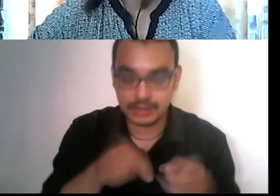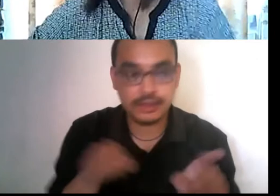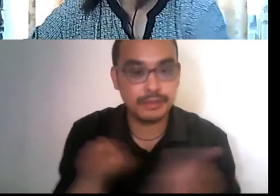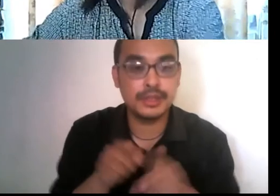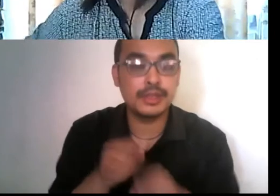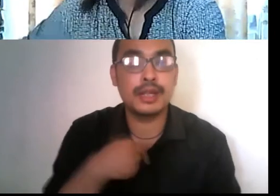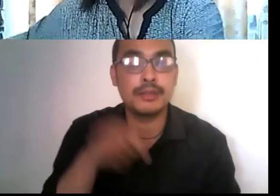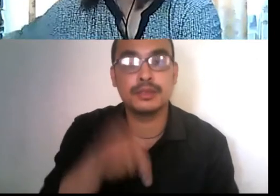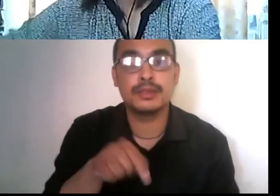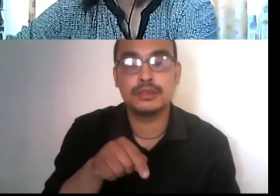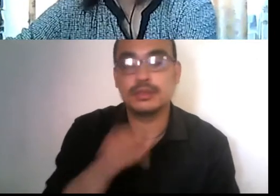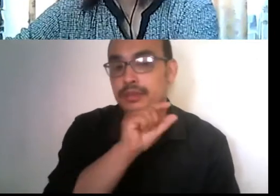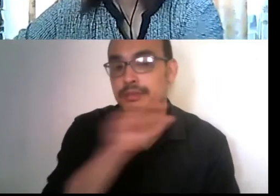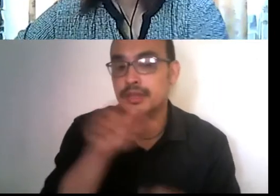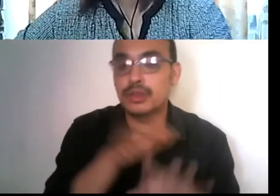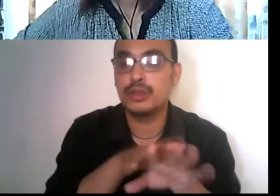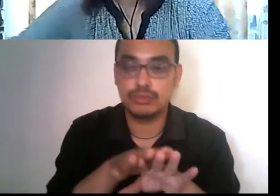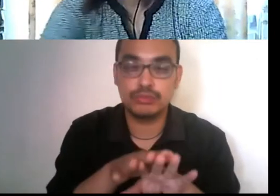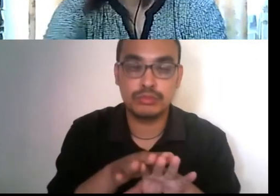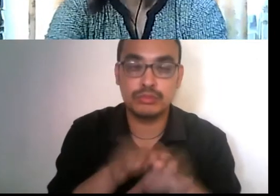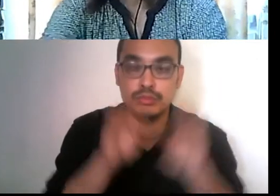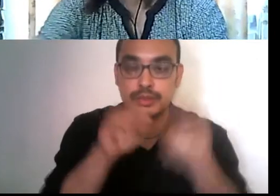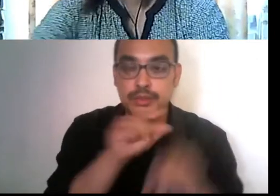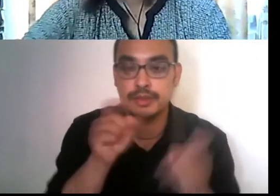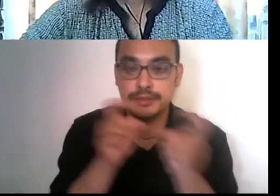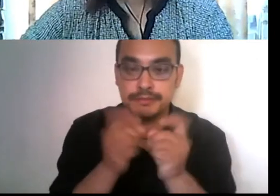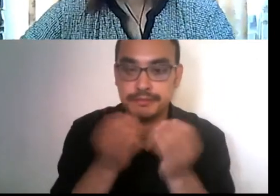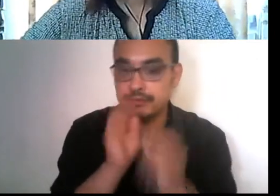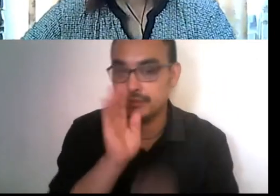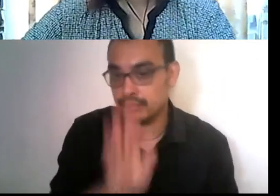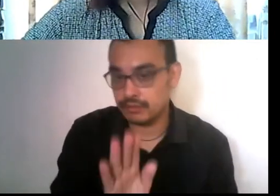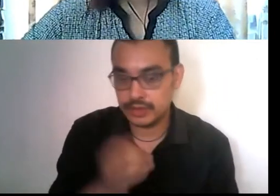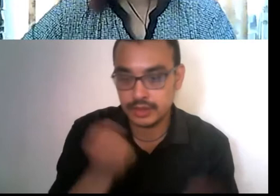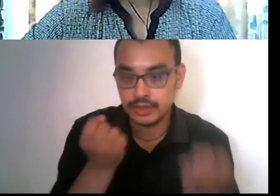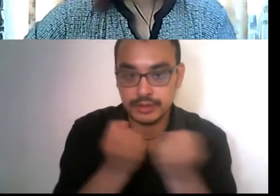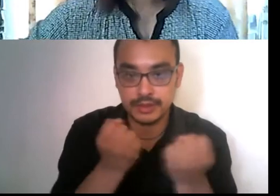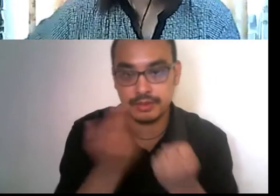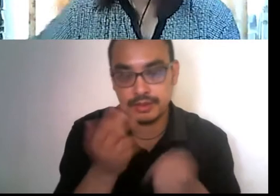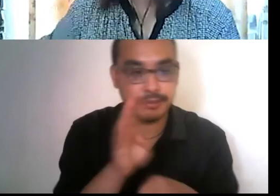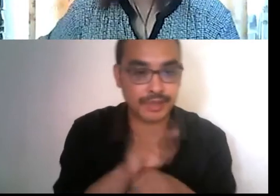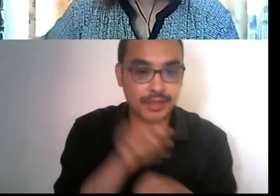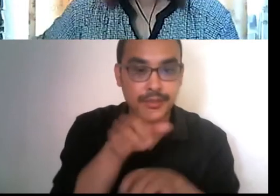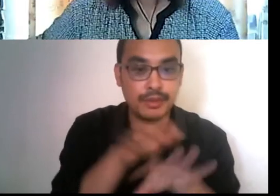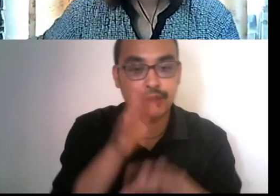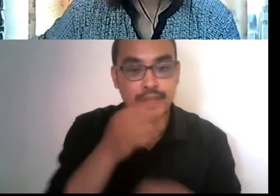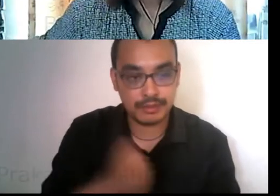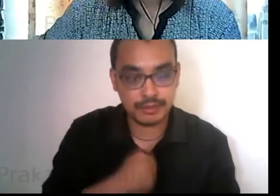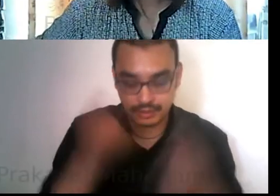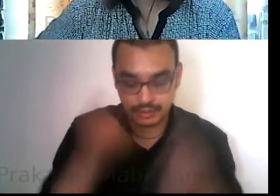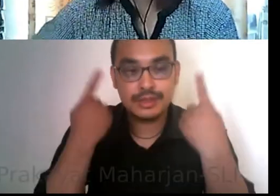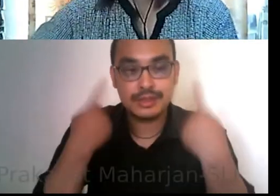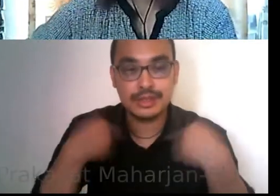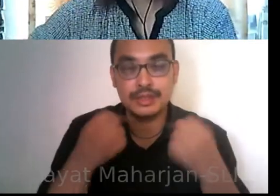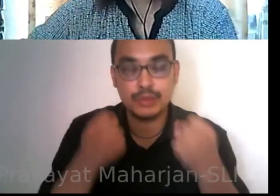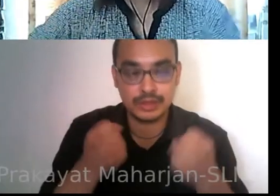एकदमै समसामयिक र रोचक छलफल लिएर आएको छौँ। लकडाउनमा हजुरहरूले आफ्नो शारीरिक स्वास्थ्य र